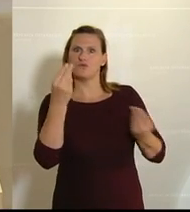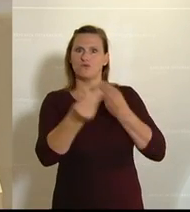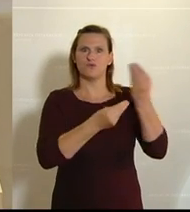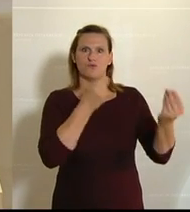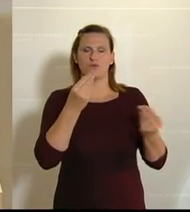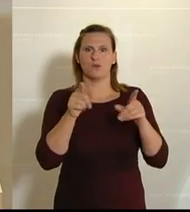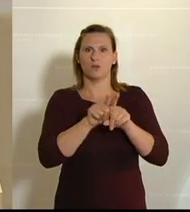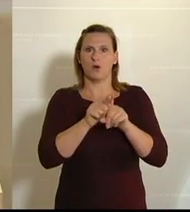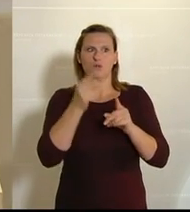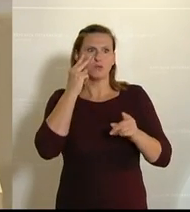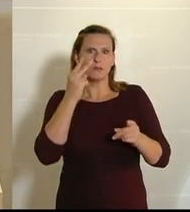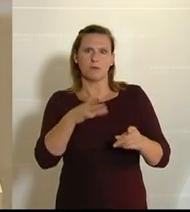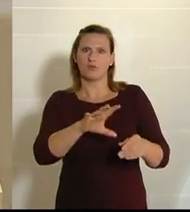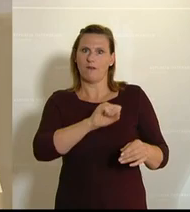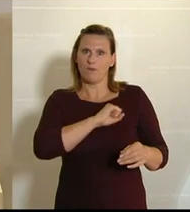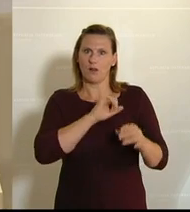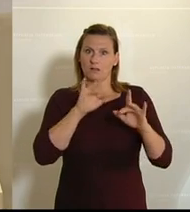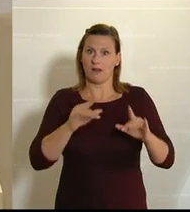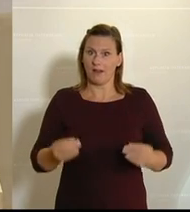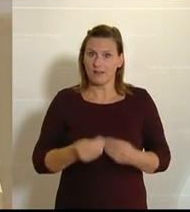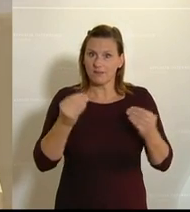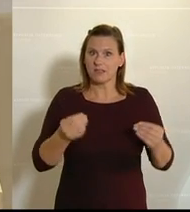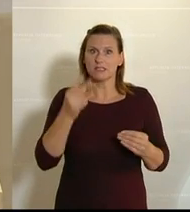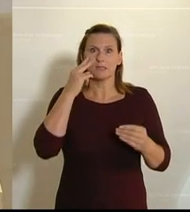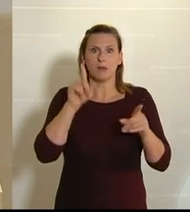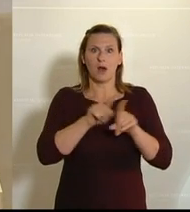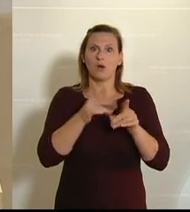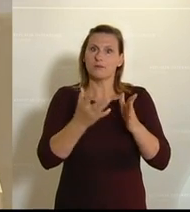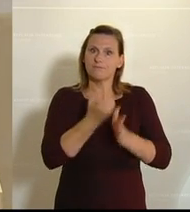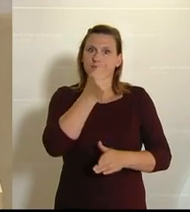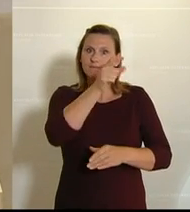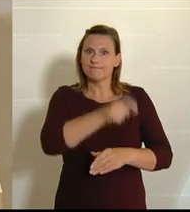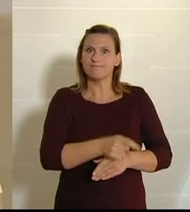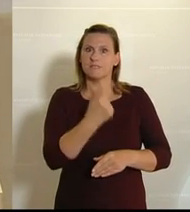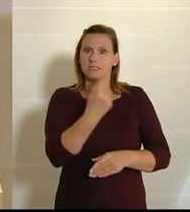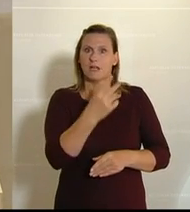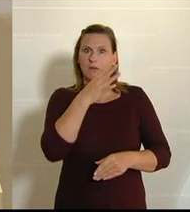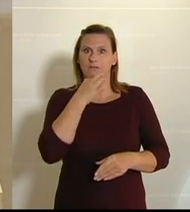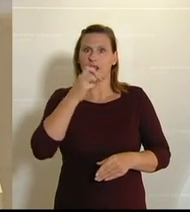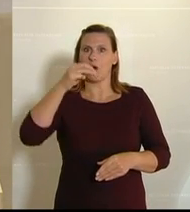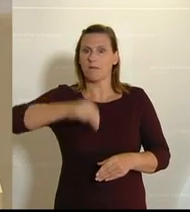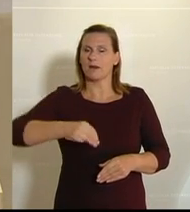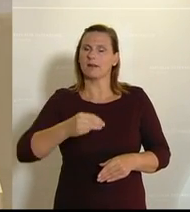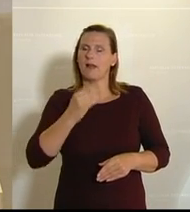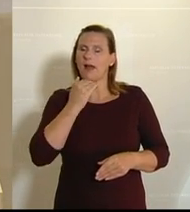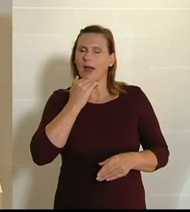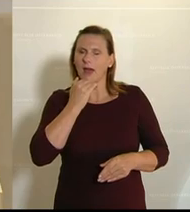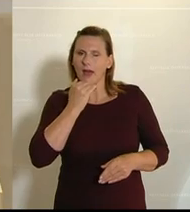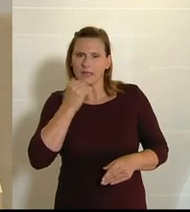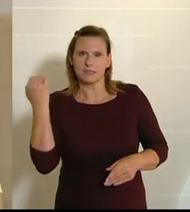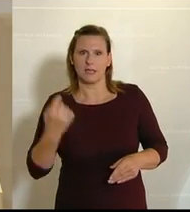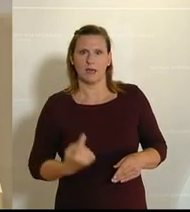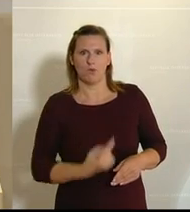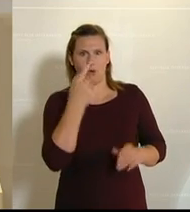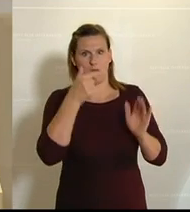Erfolge. Und ich freue mich besonders, dass es uns gelungen ist, Andrea Mayer für diese extrem herausfordernde Aufgabe